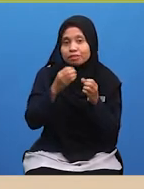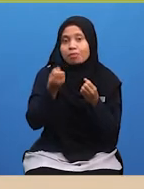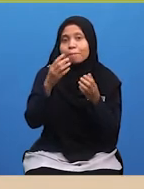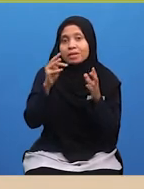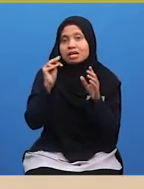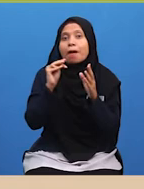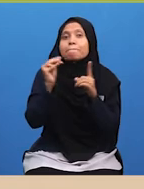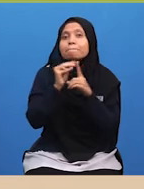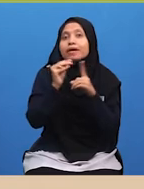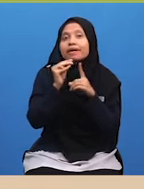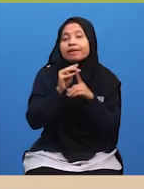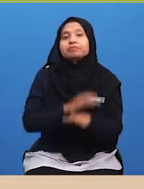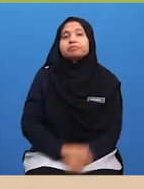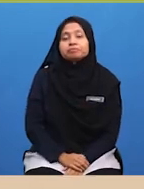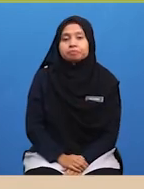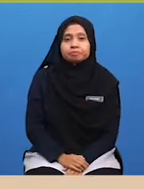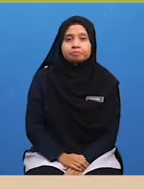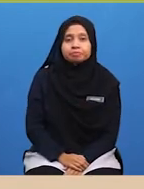akan perolehi.